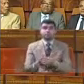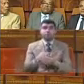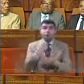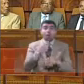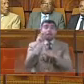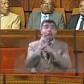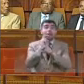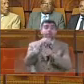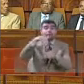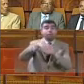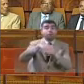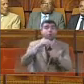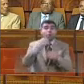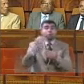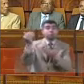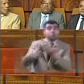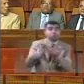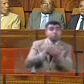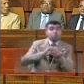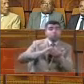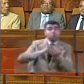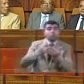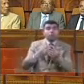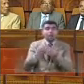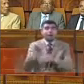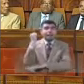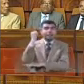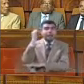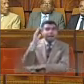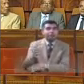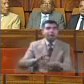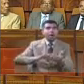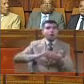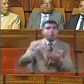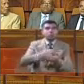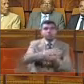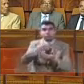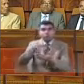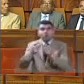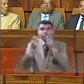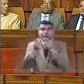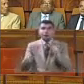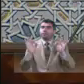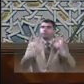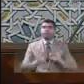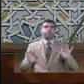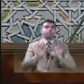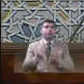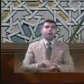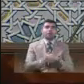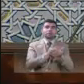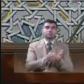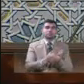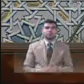الداخلي، اي الفلوس اللي كتاخذ الخزينه من الاقتصاد وما كيمشيوش هذه الفلوس للمقاولات. شكرا سيد نائب، انتهى